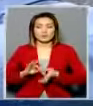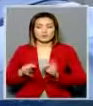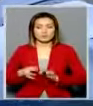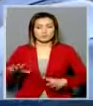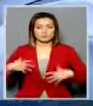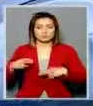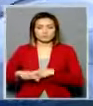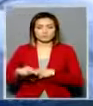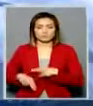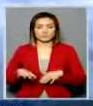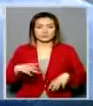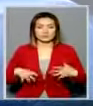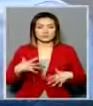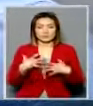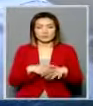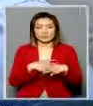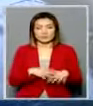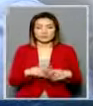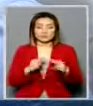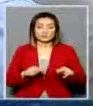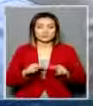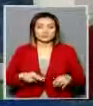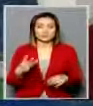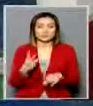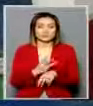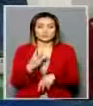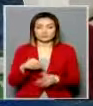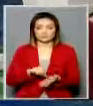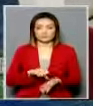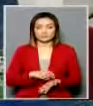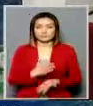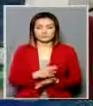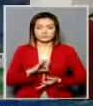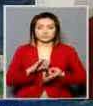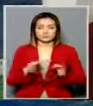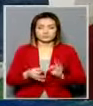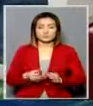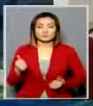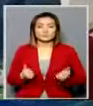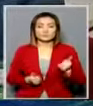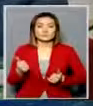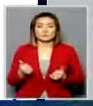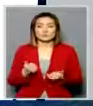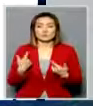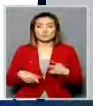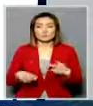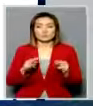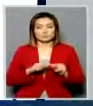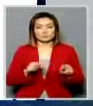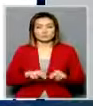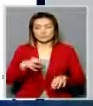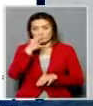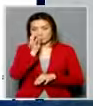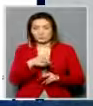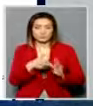олимпиадаға даярлайтын тренер-математик. Регатаға осымен үшінші рет қатысуда. Мұндай жарыстардың өтуі өзгеде ұстаздармен